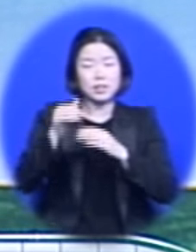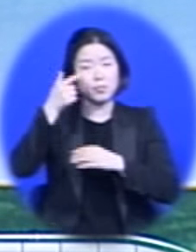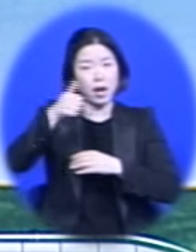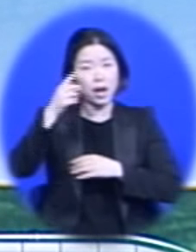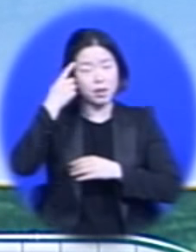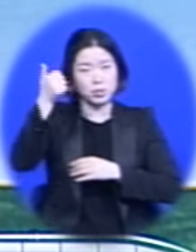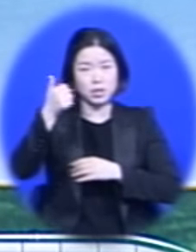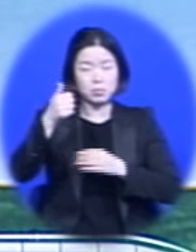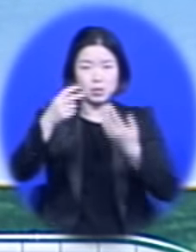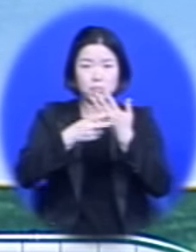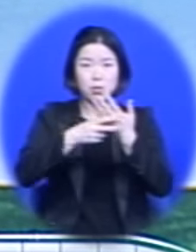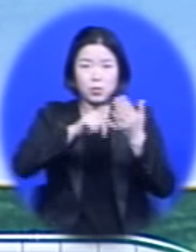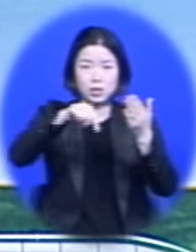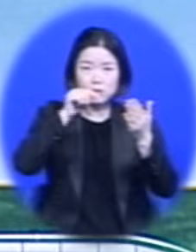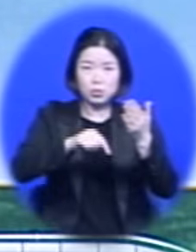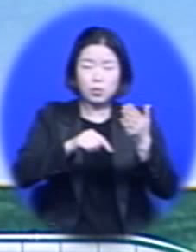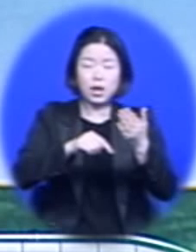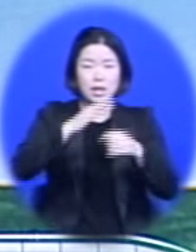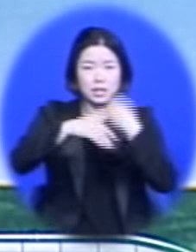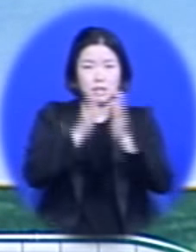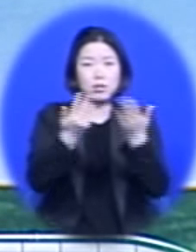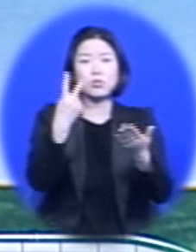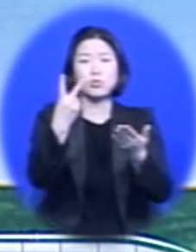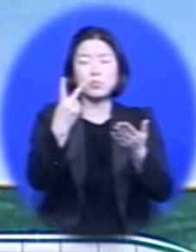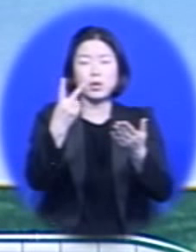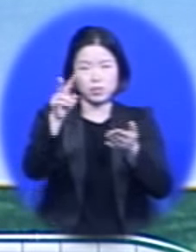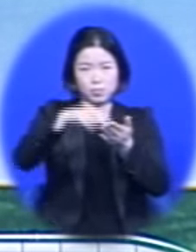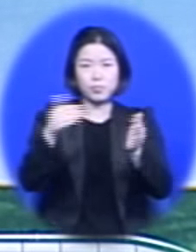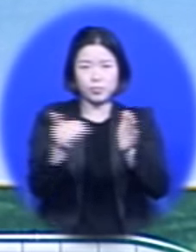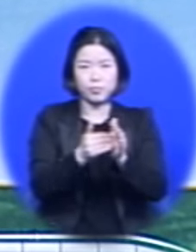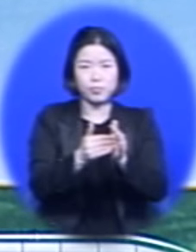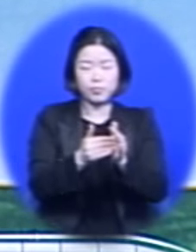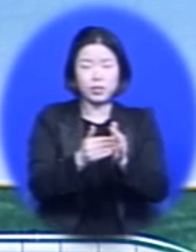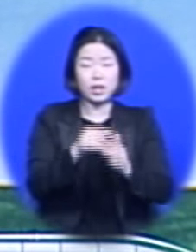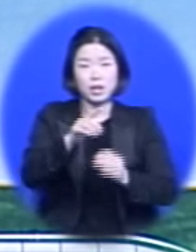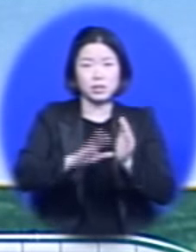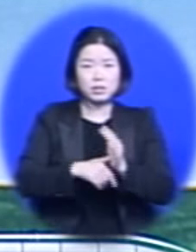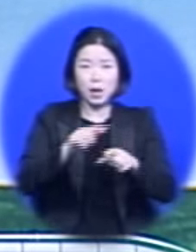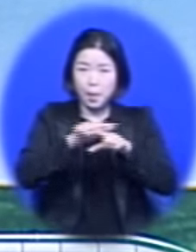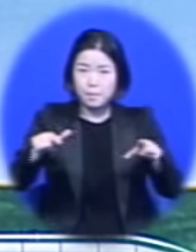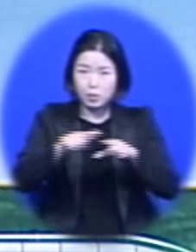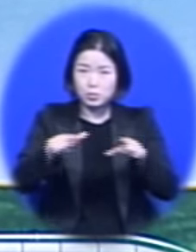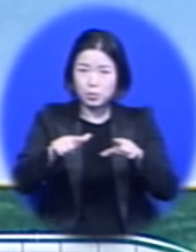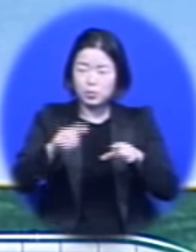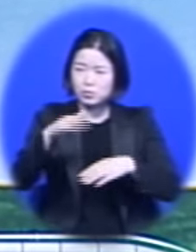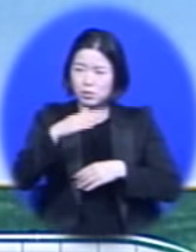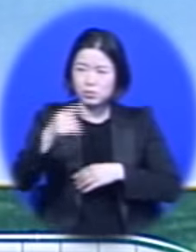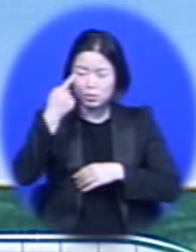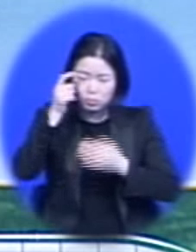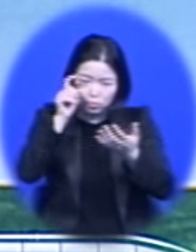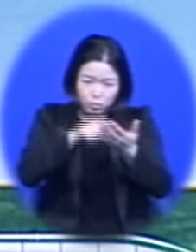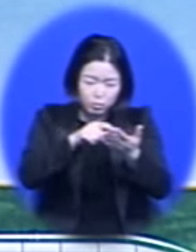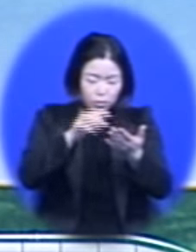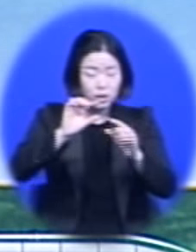성경을 두 번 통독을 했습니다. 그때 평소에는 전혀 눈에 들어오지 않던 성경